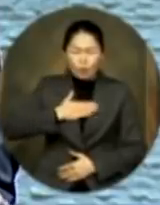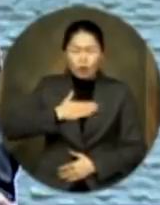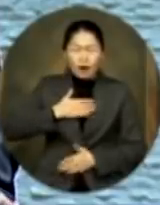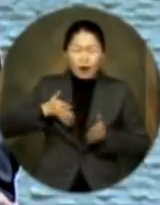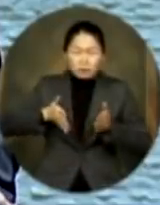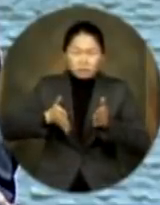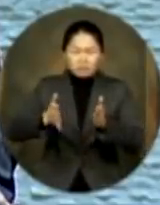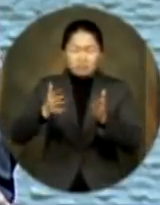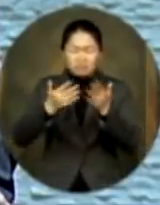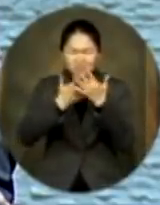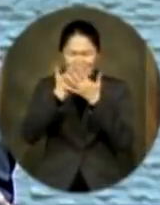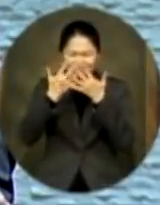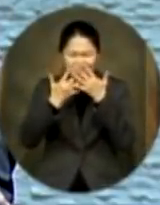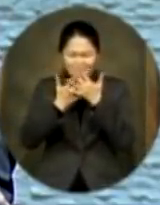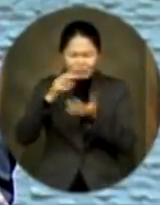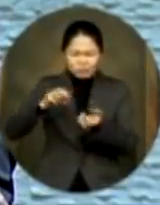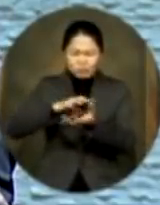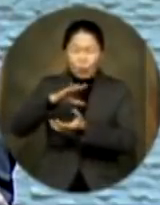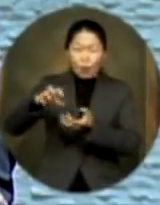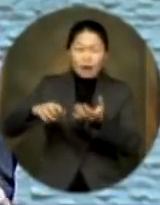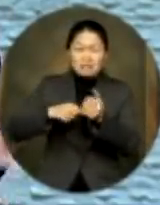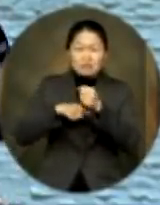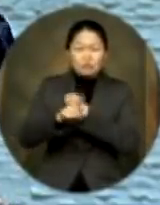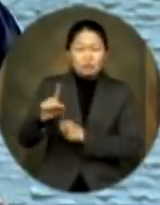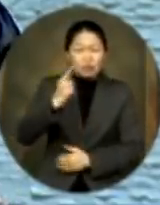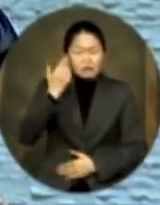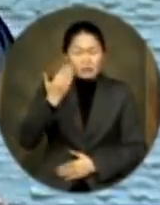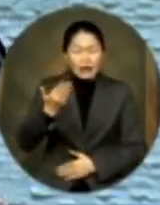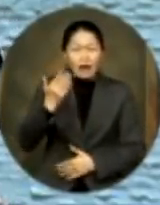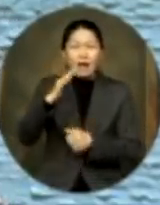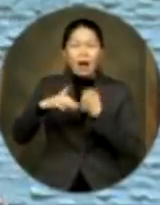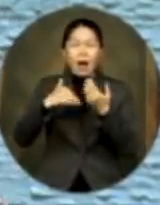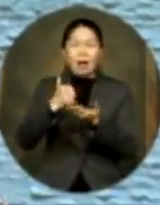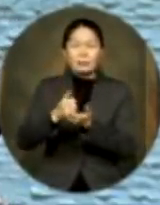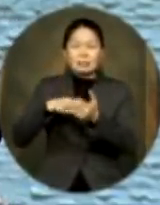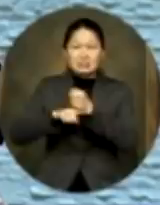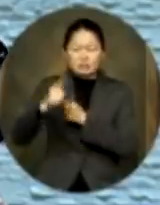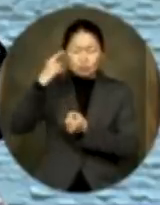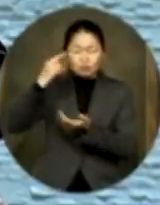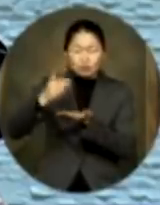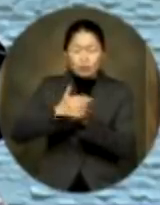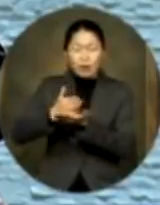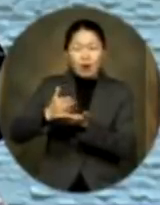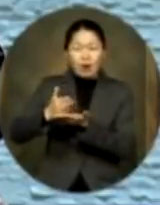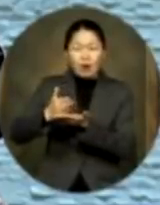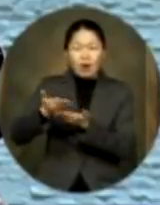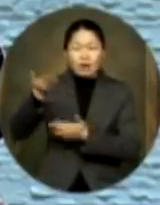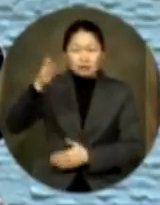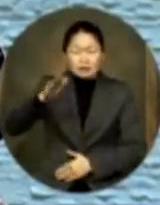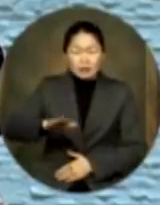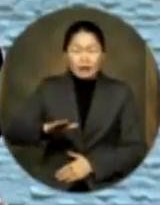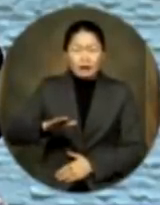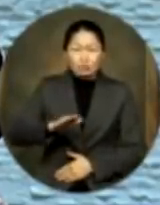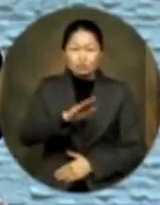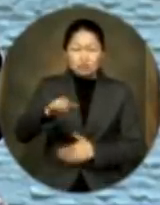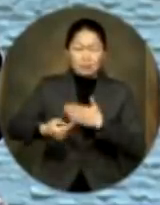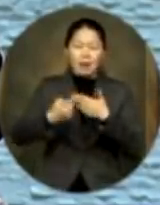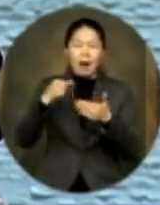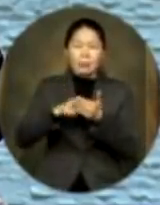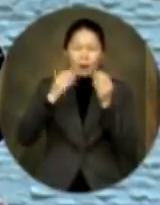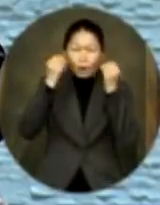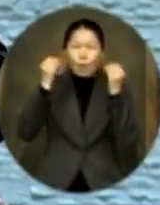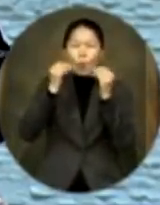왜 이유가 뭔가 하나님의 뜻을 분별하는 데 우리 마음에 오해가 있기